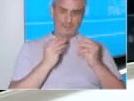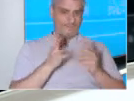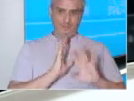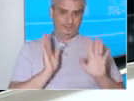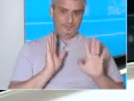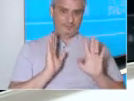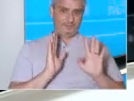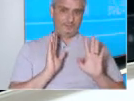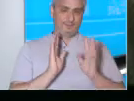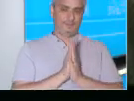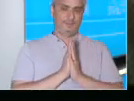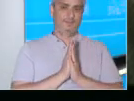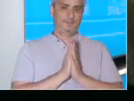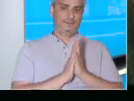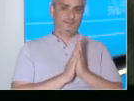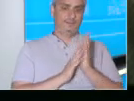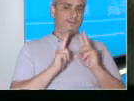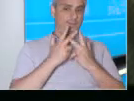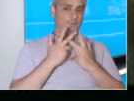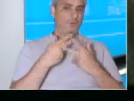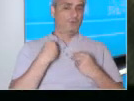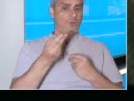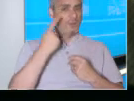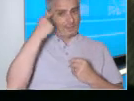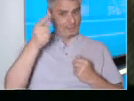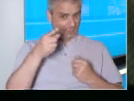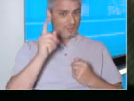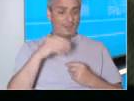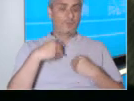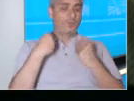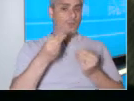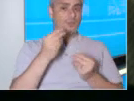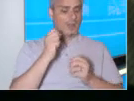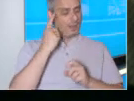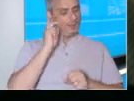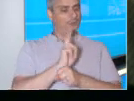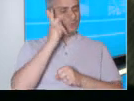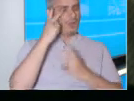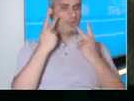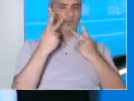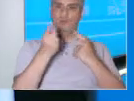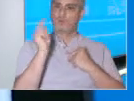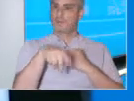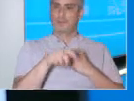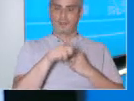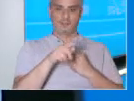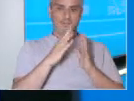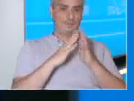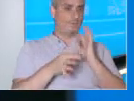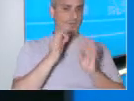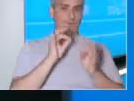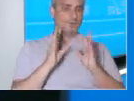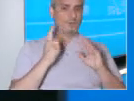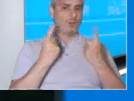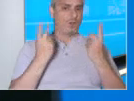דבר ביקום. אני אמרתי שכן, כי הציבור מתגמל על אידיאולוגיה, והציבור מתגמל על עמידה על העקרונות. הגעת היום לכנסת מבית המשפט?